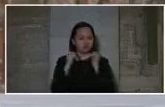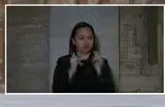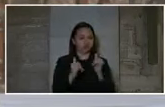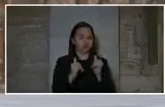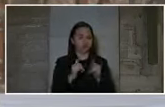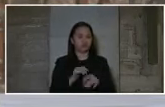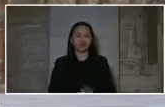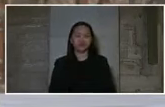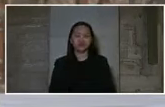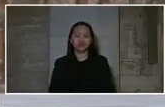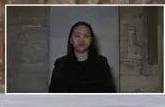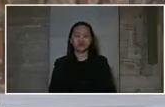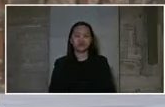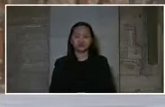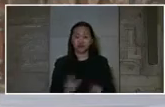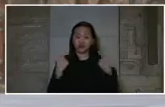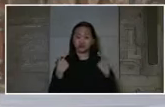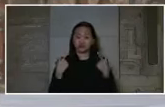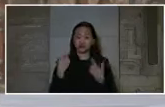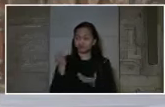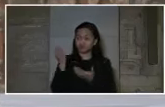Alam niyo, nakatayo na po ang Belen.